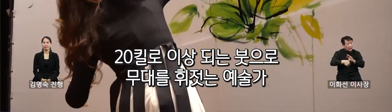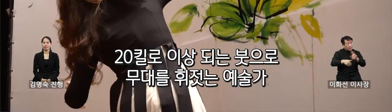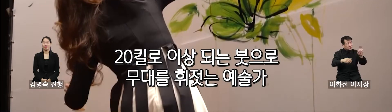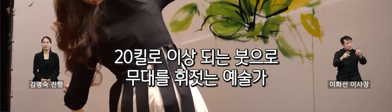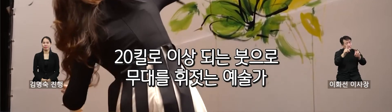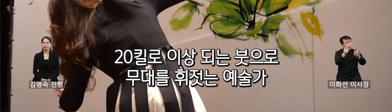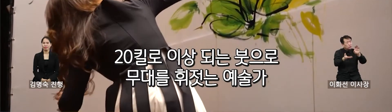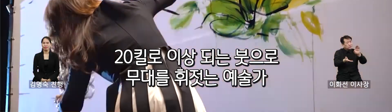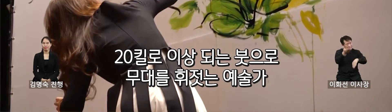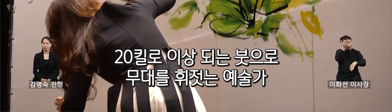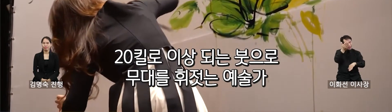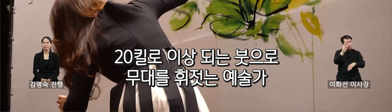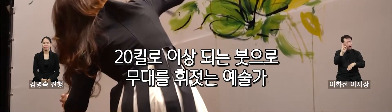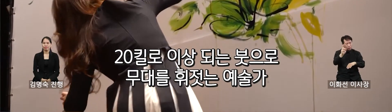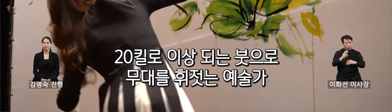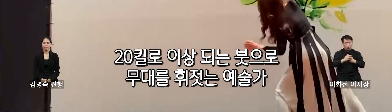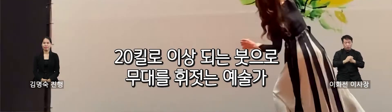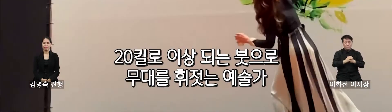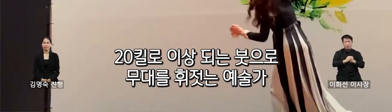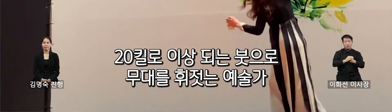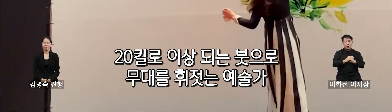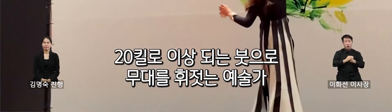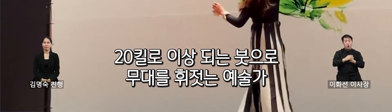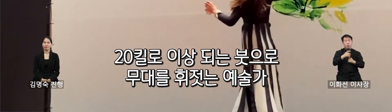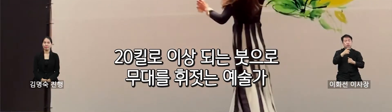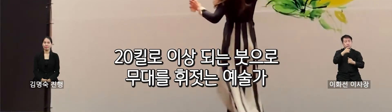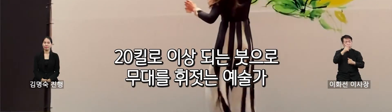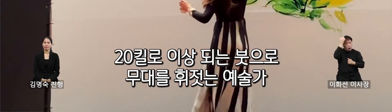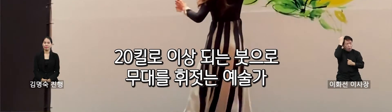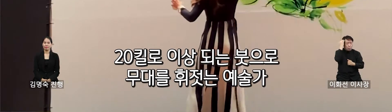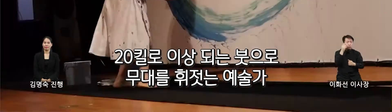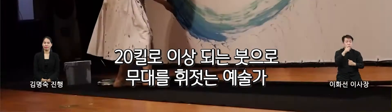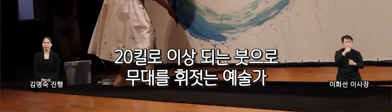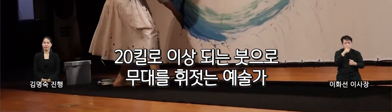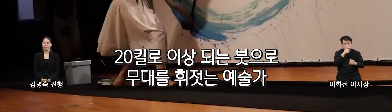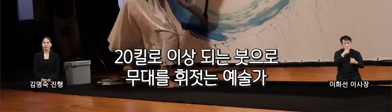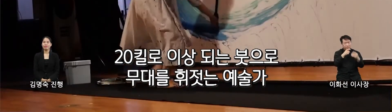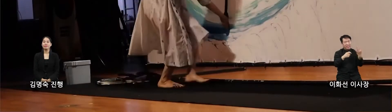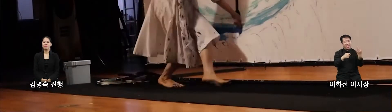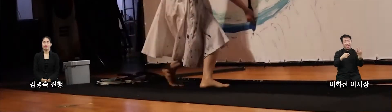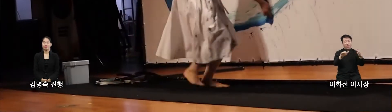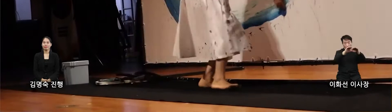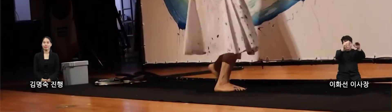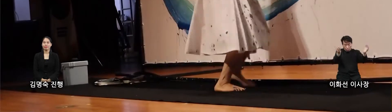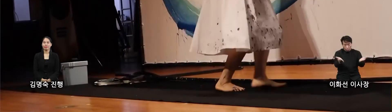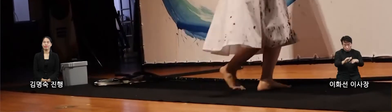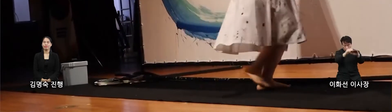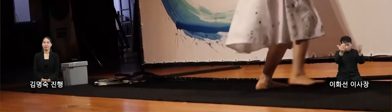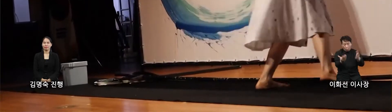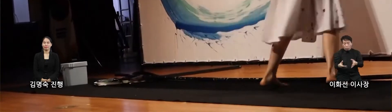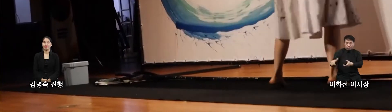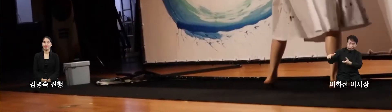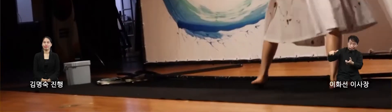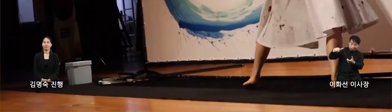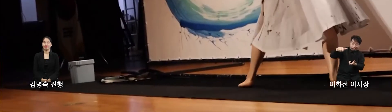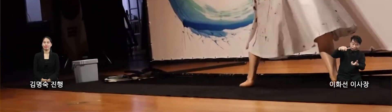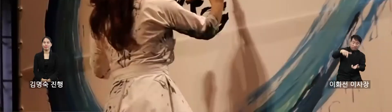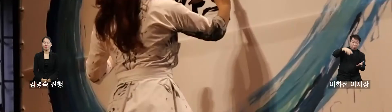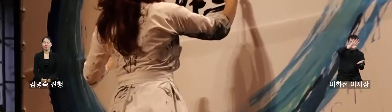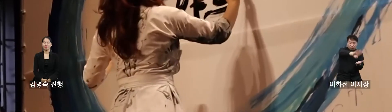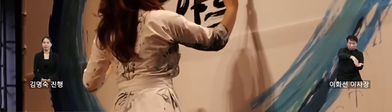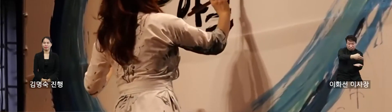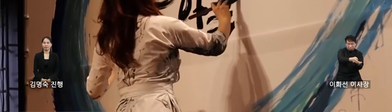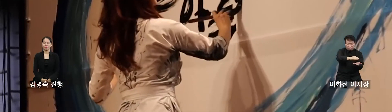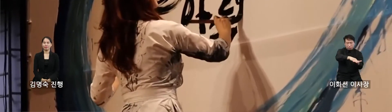20kg 이상 되는 것 같고 실제로도 먹물 한 4통 이상을 부어야 붓이 젖으니까 그 무게만